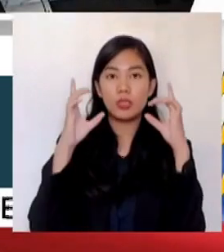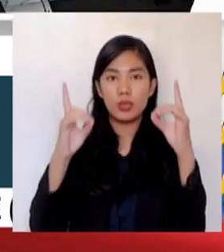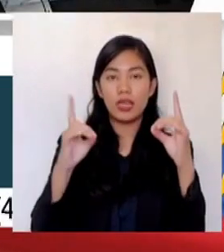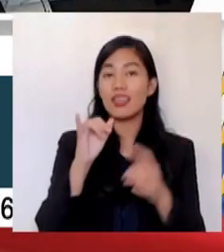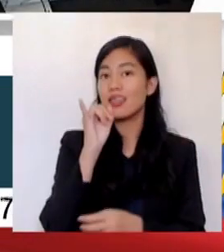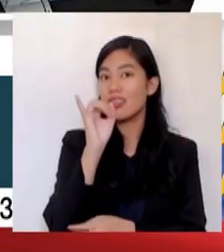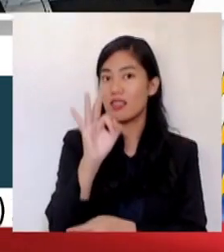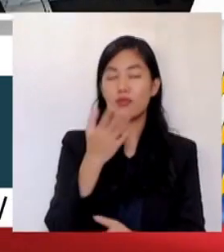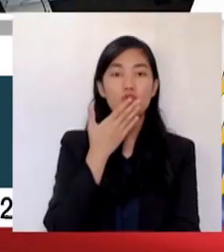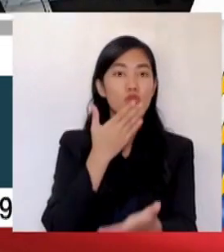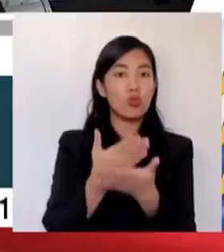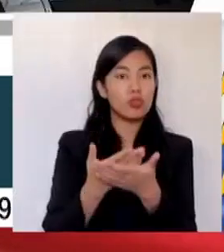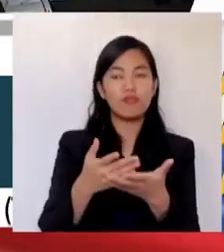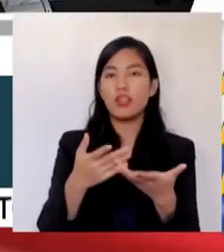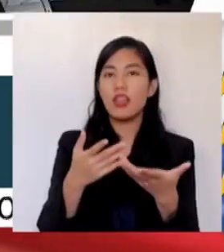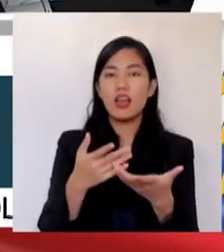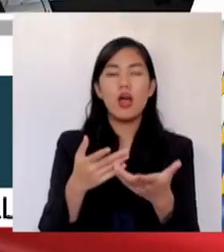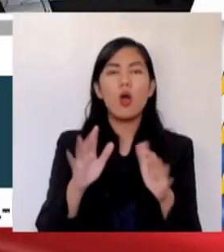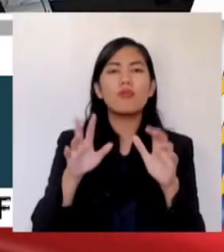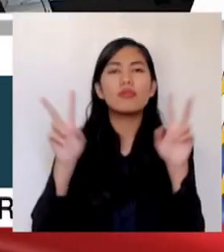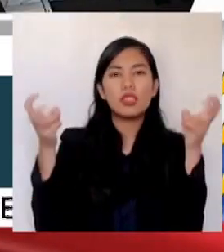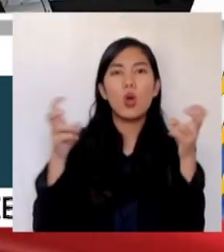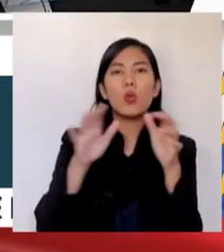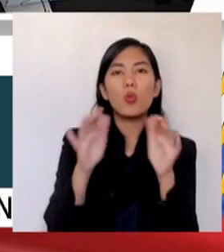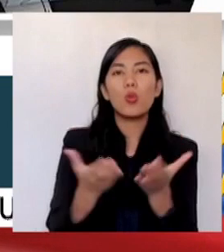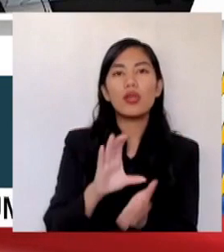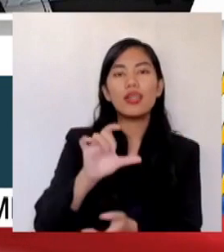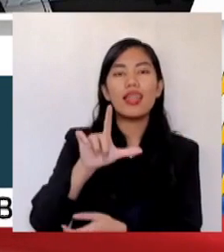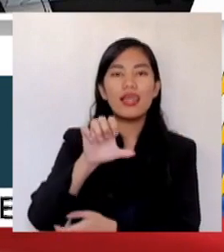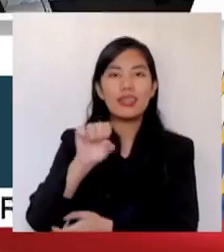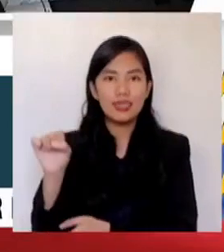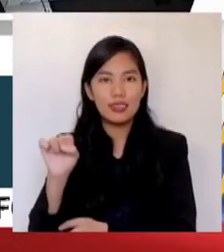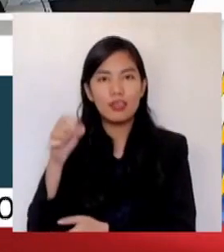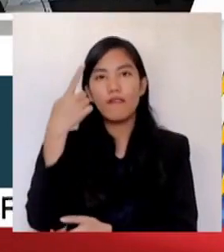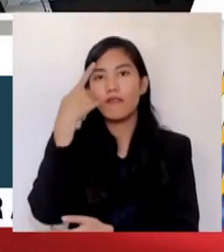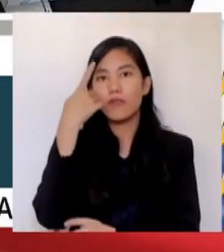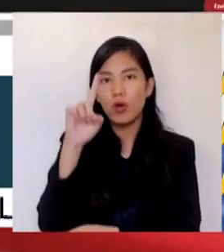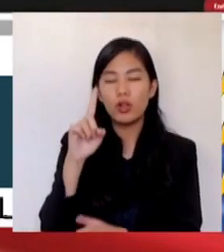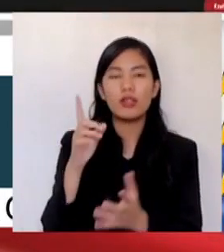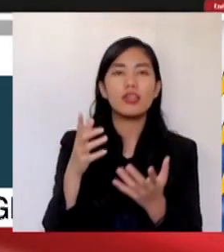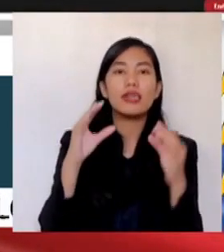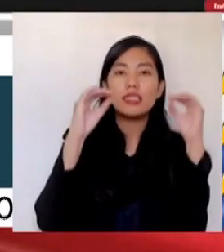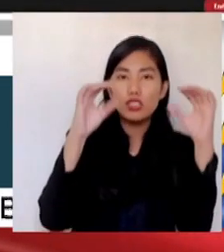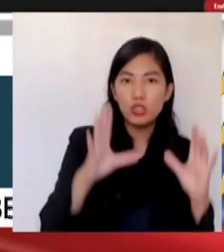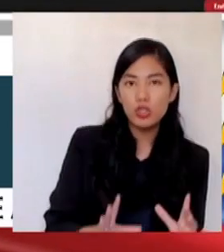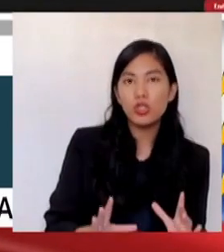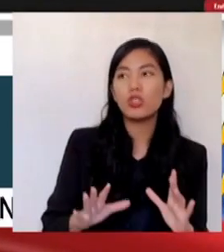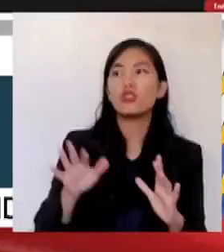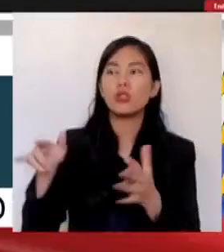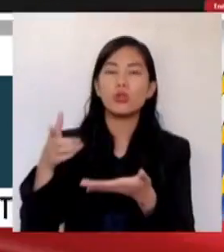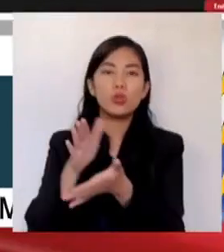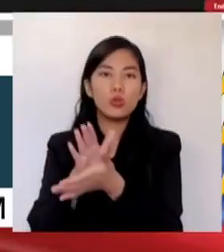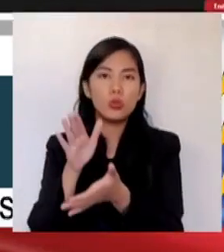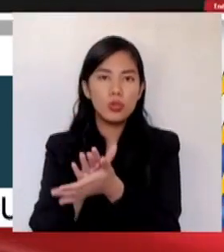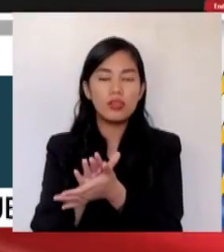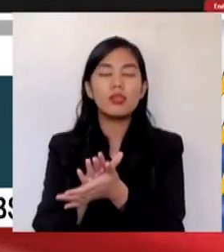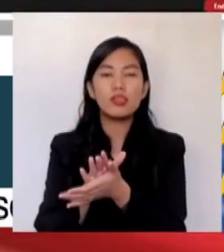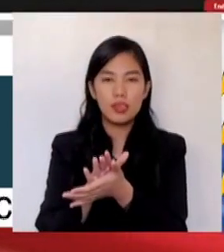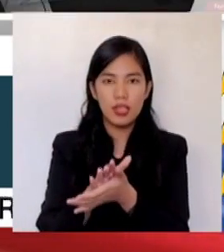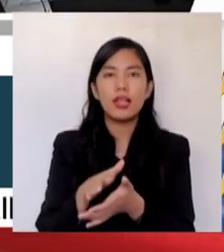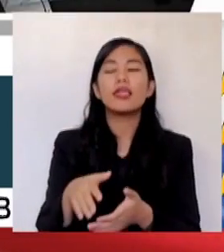paaralan, world-class ang support and edukasyon, tiyak na world-class din ang estudyante Pilipino. Para